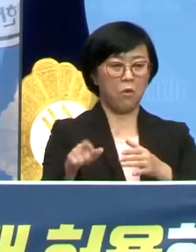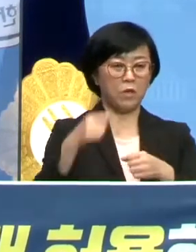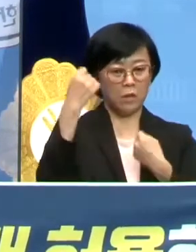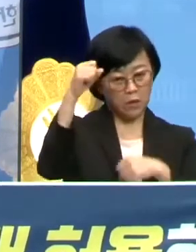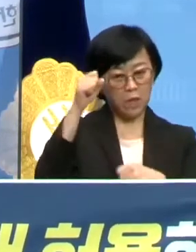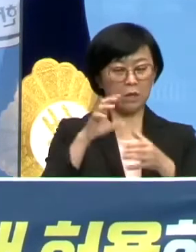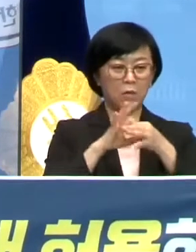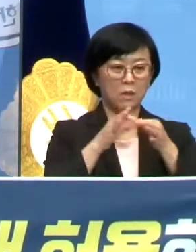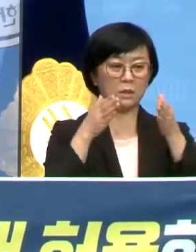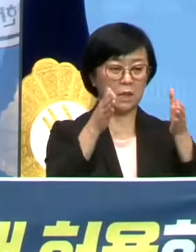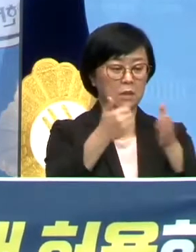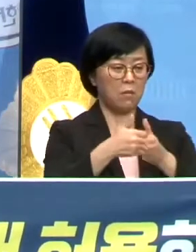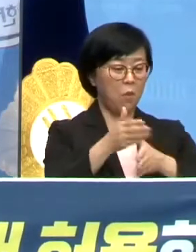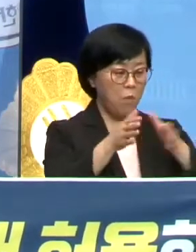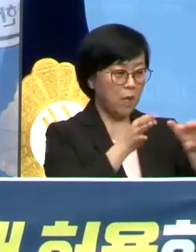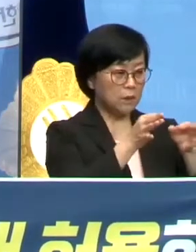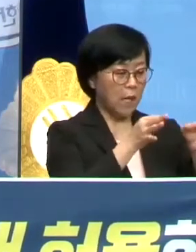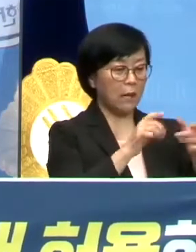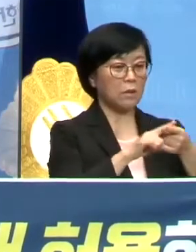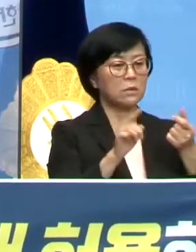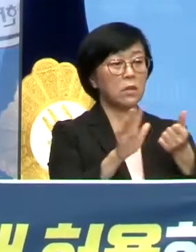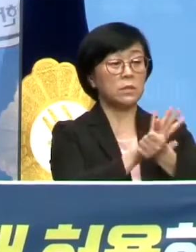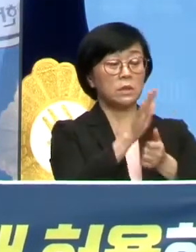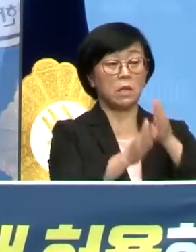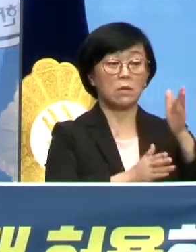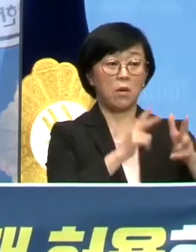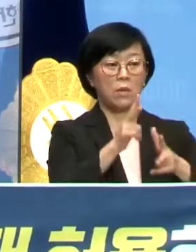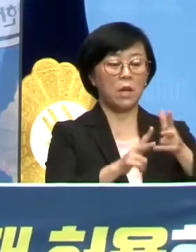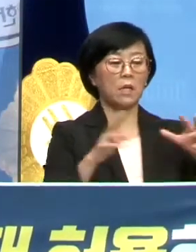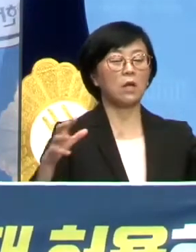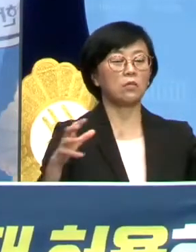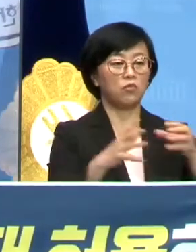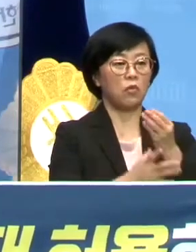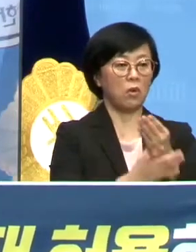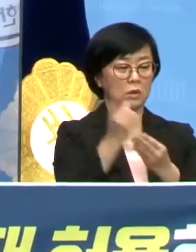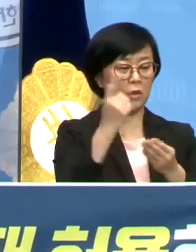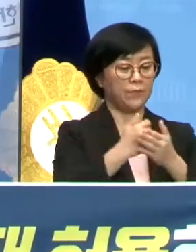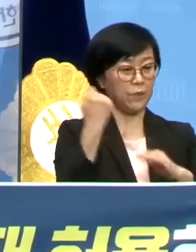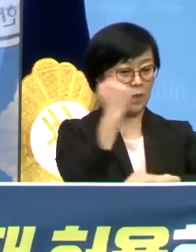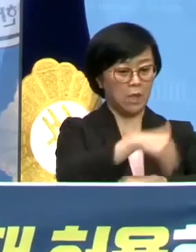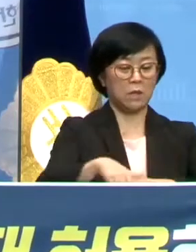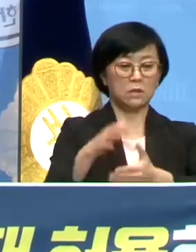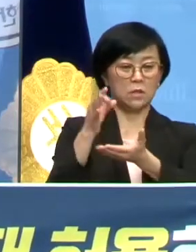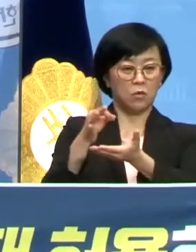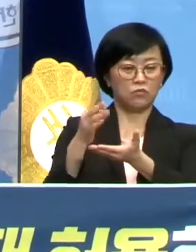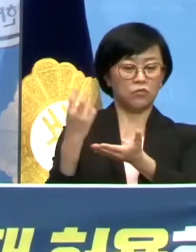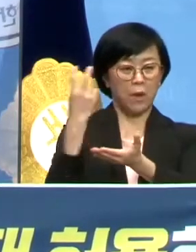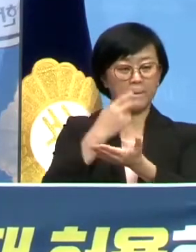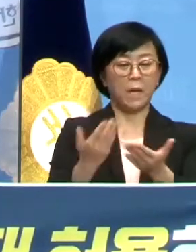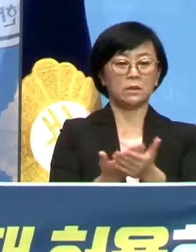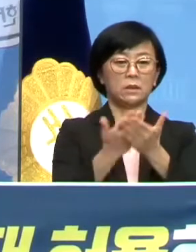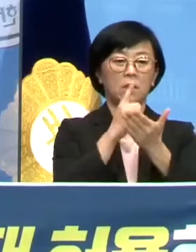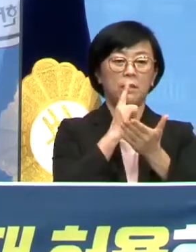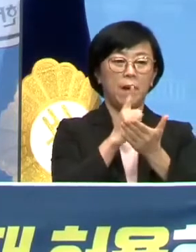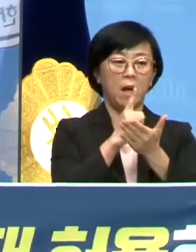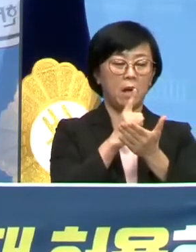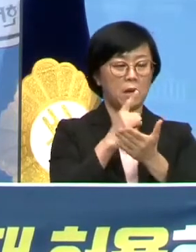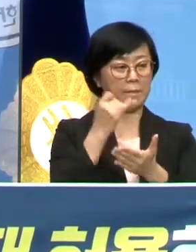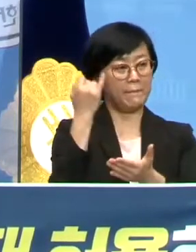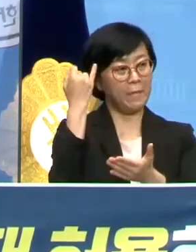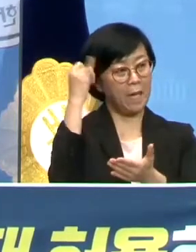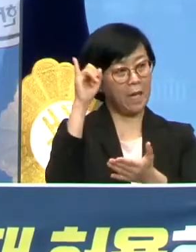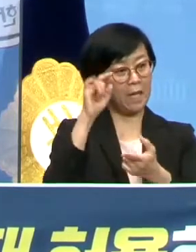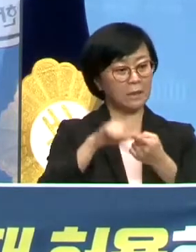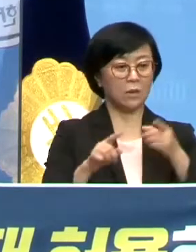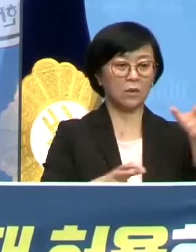물론 골목 상권까지 다양한 서비스 산업을 하나로 묶어서 기획재정부가 총괄해서 발전시키겠다는 발상도